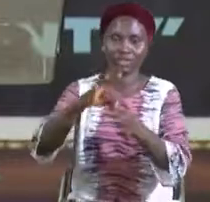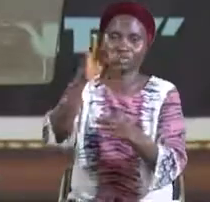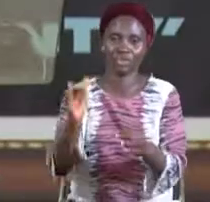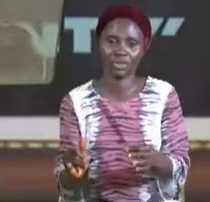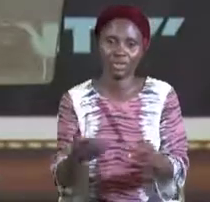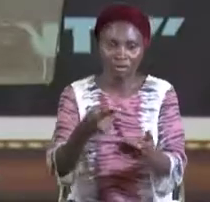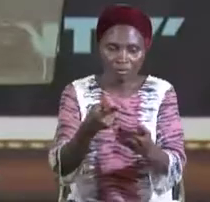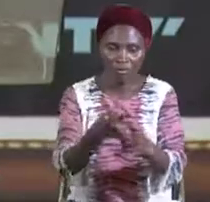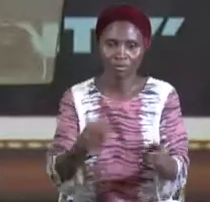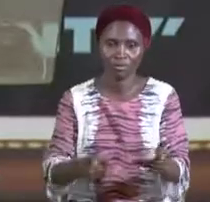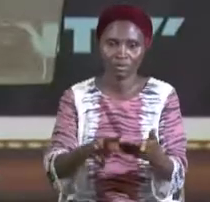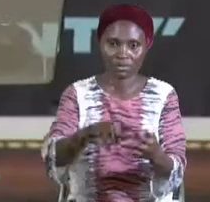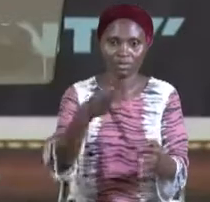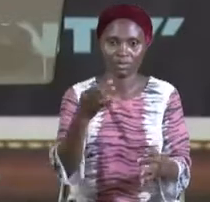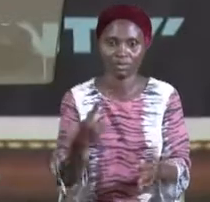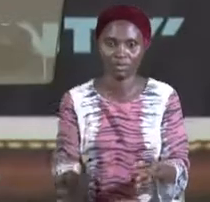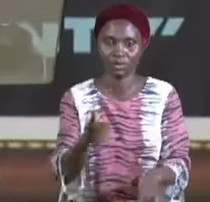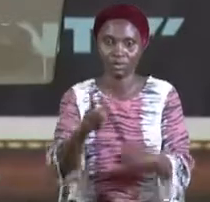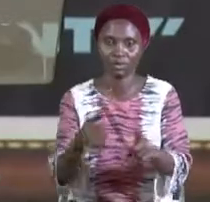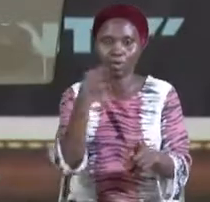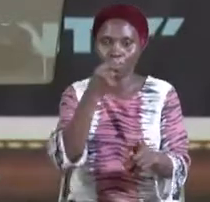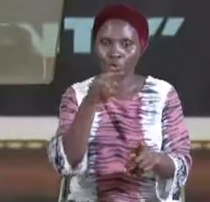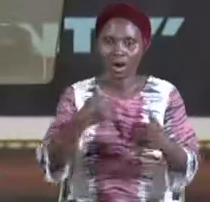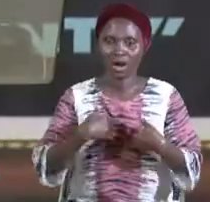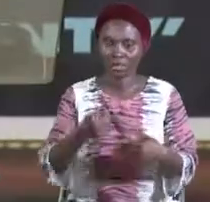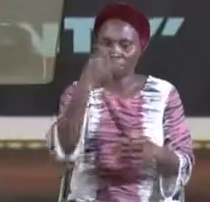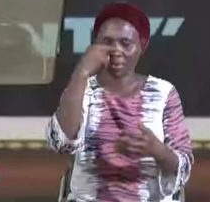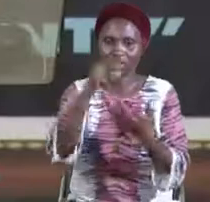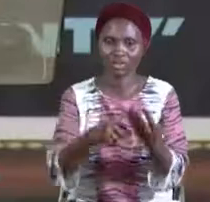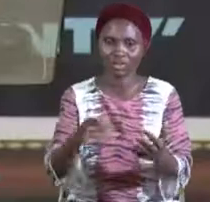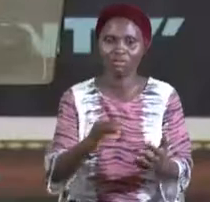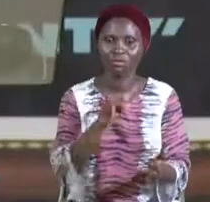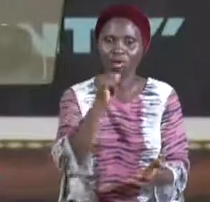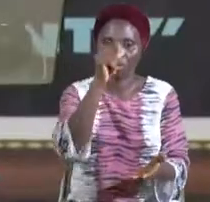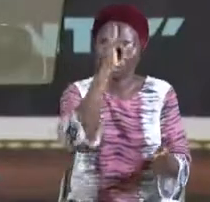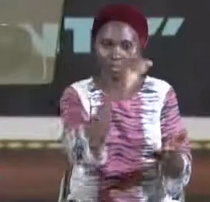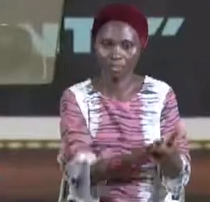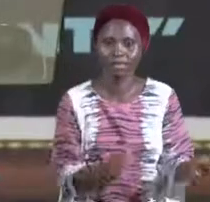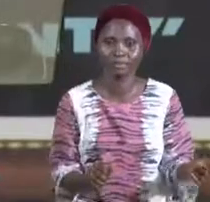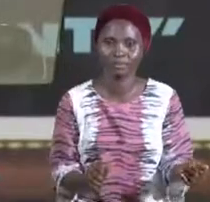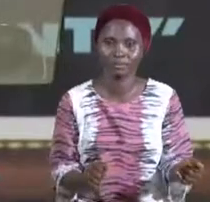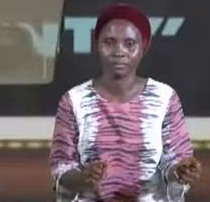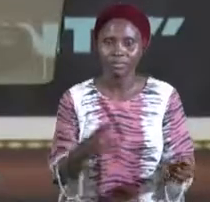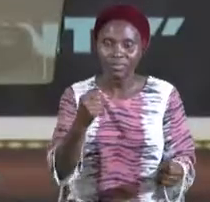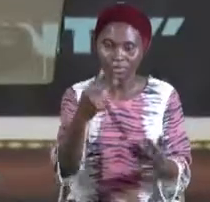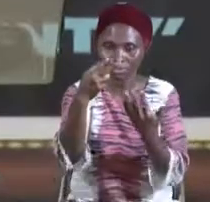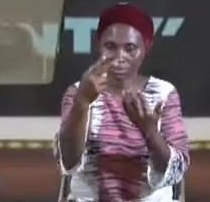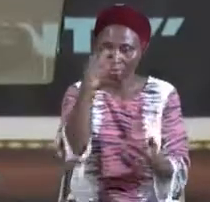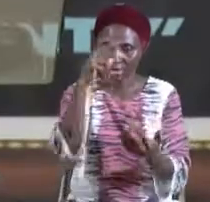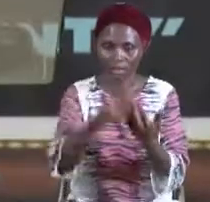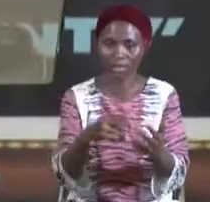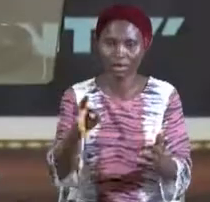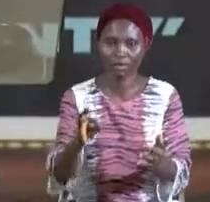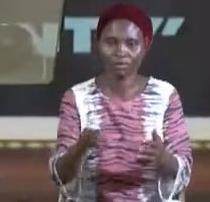du milieu de ceux-là qui ont l'aveuglement d'incrédulité, l'aveuglement du doute, l'aveuglement de